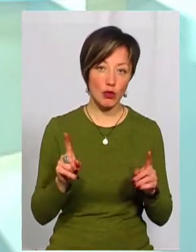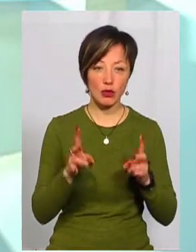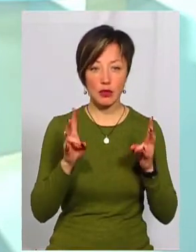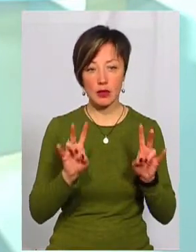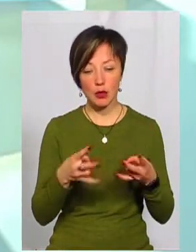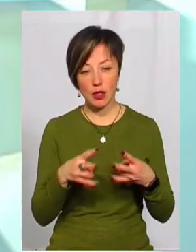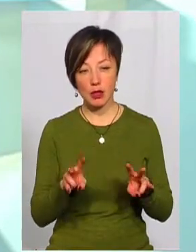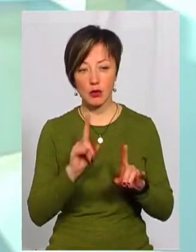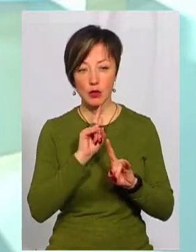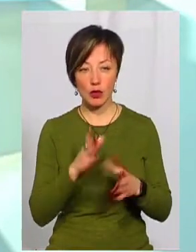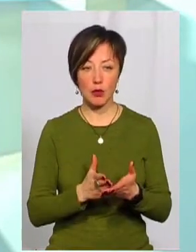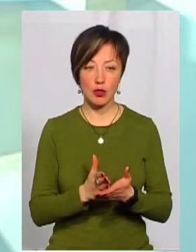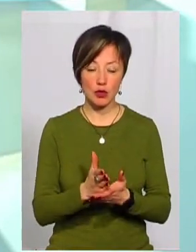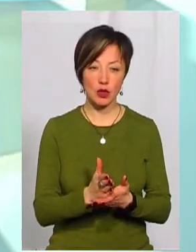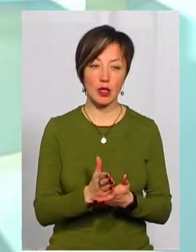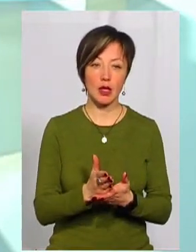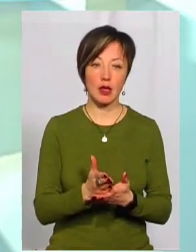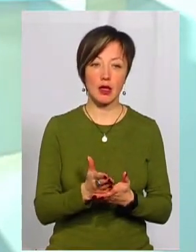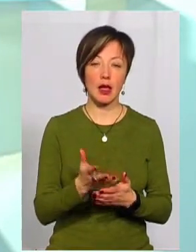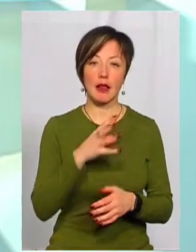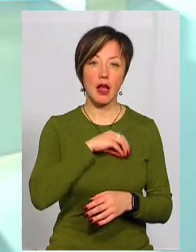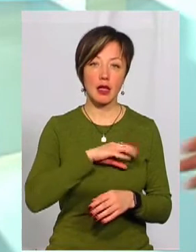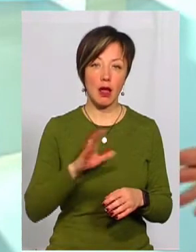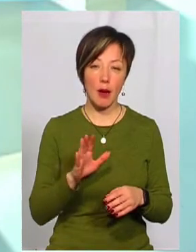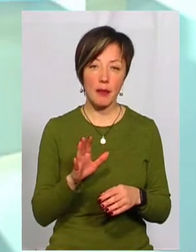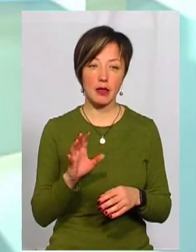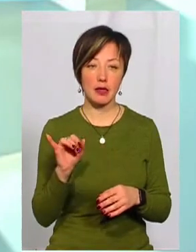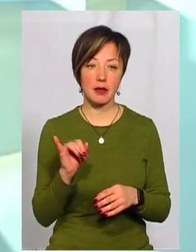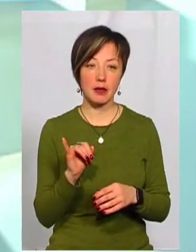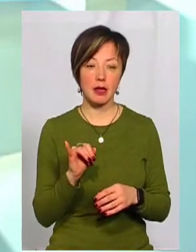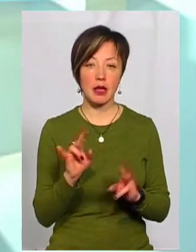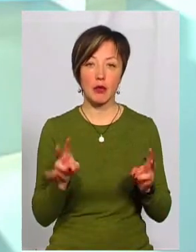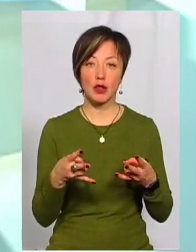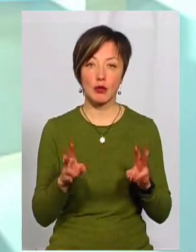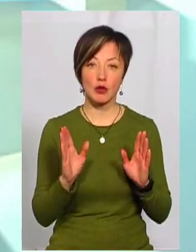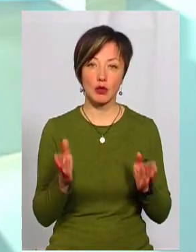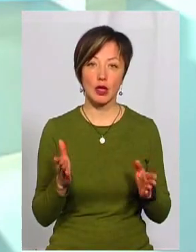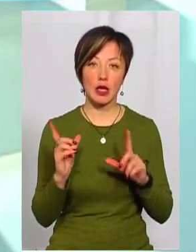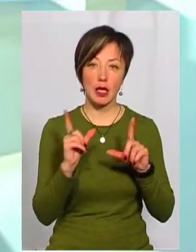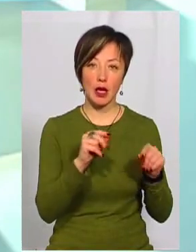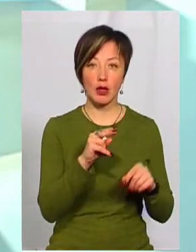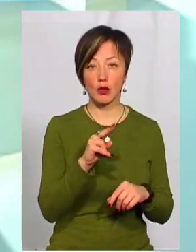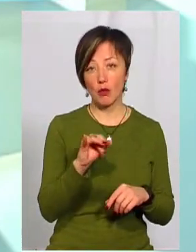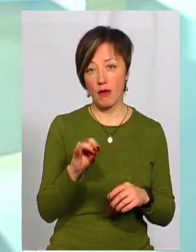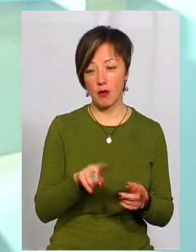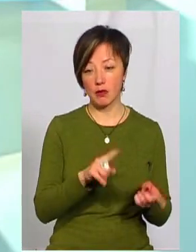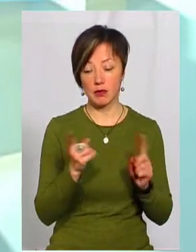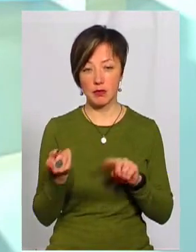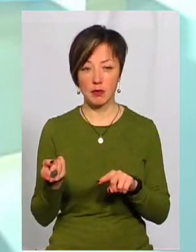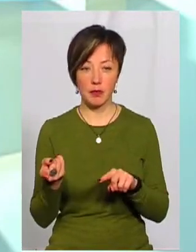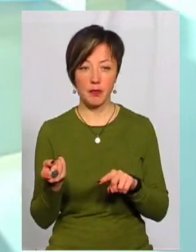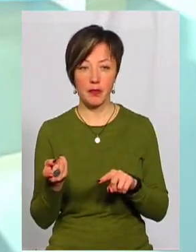там не потрібно буде того маршрута, чи він буде там неретабельний, і не потрібно буде їхати на автономну, ми під'їхали